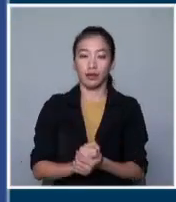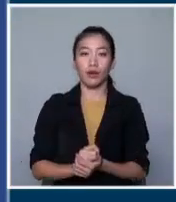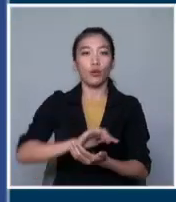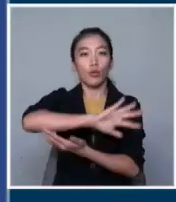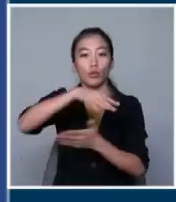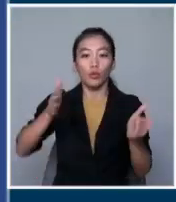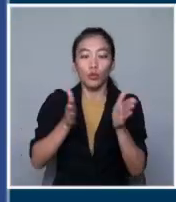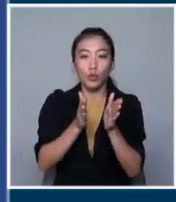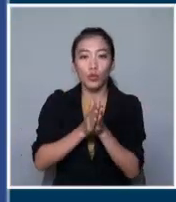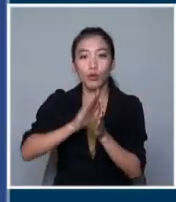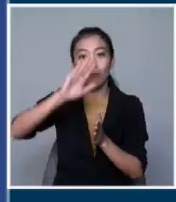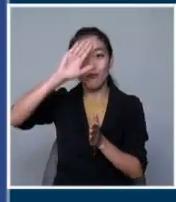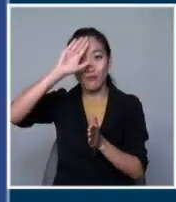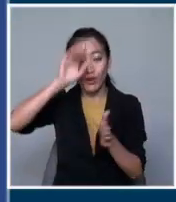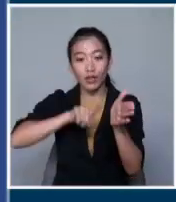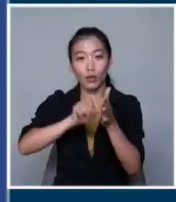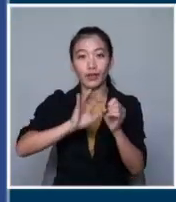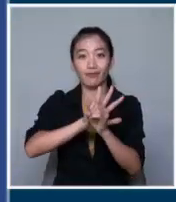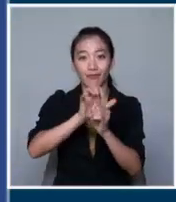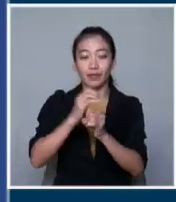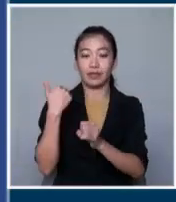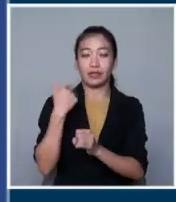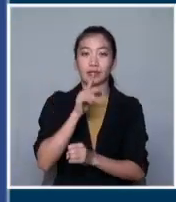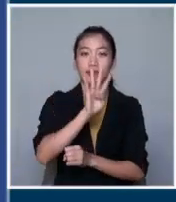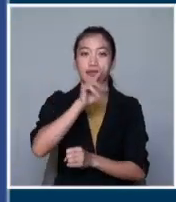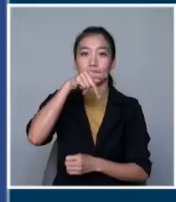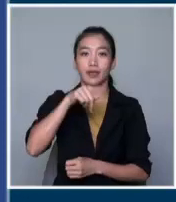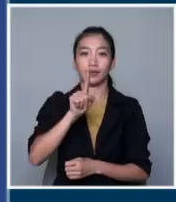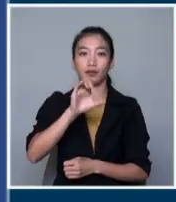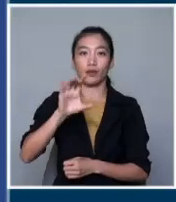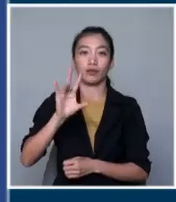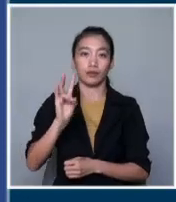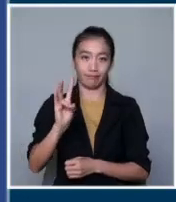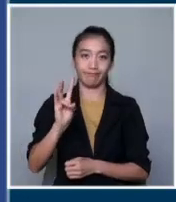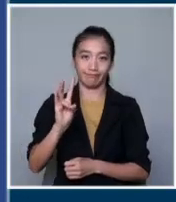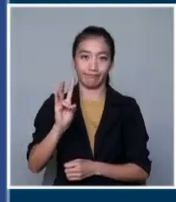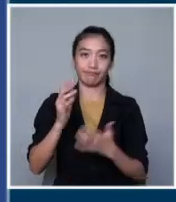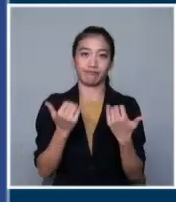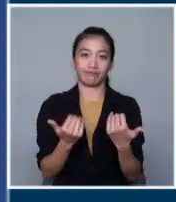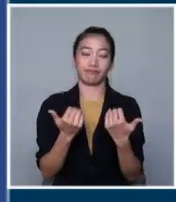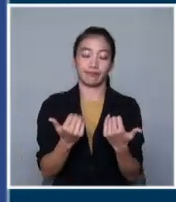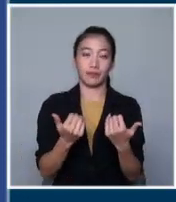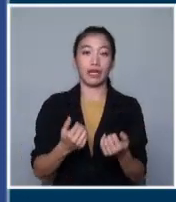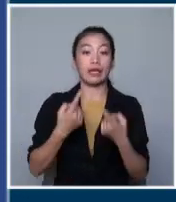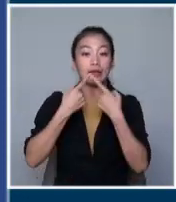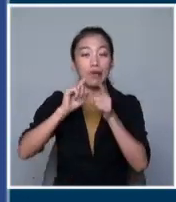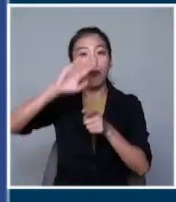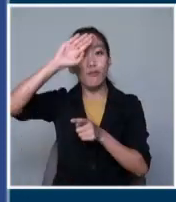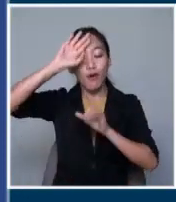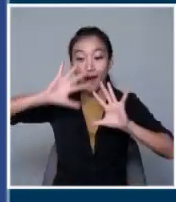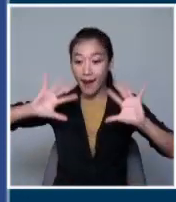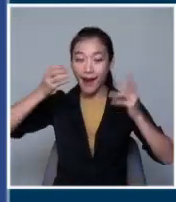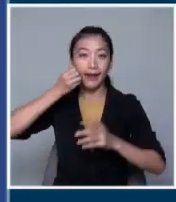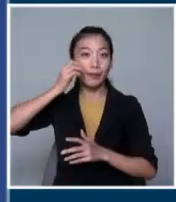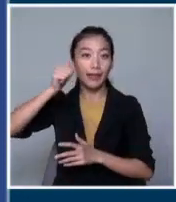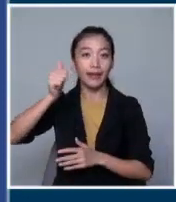ยืนยันสาสมนั้นขยับปรับขึ้นมาเป็น4107คนแล้วแล้วก็มีผู้ที่หายป่วยกลับบ้านได้เพิ่มวัน